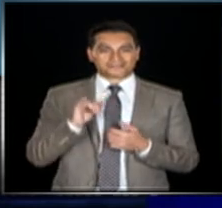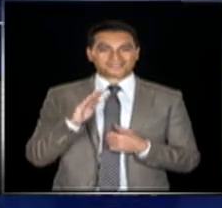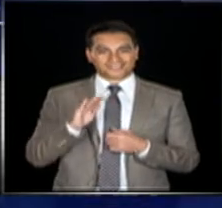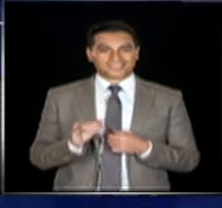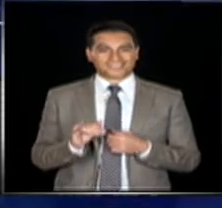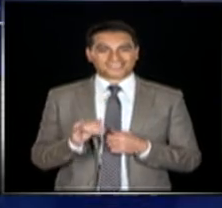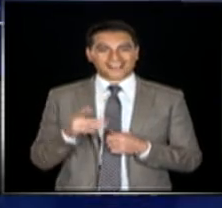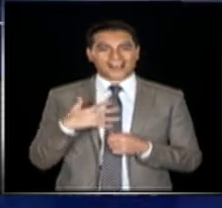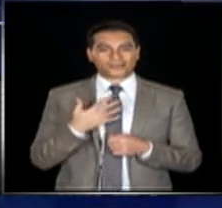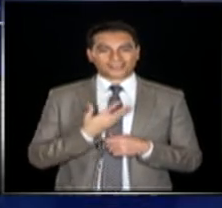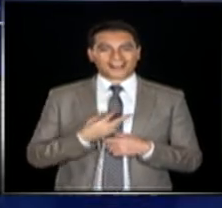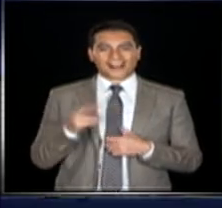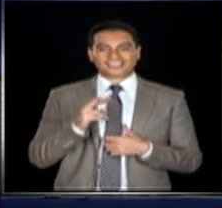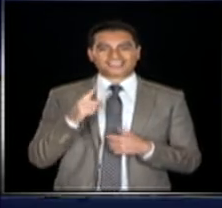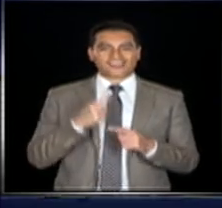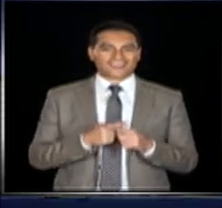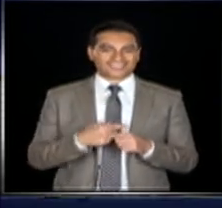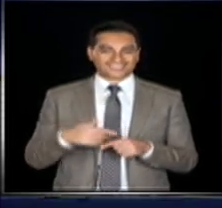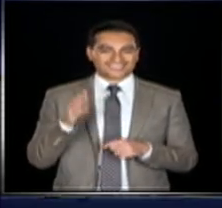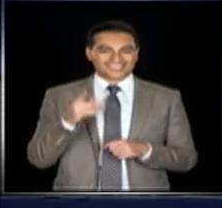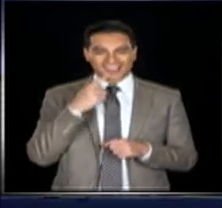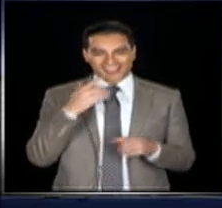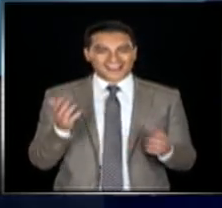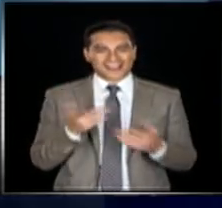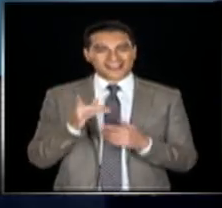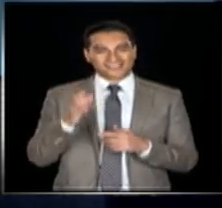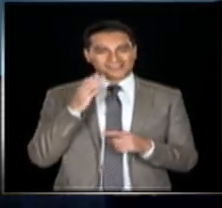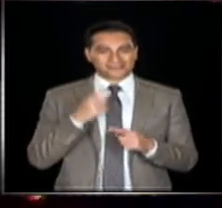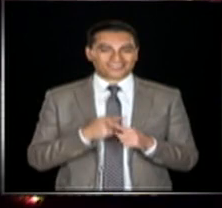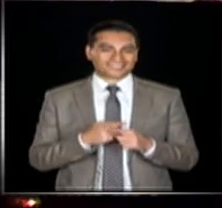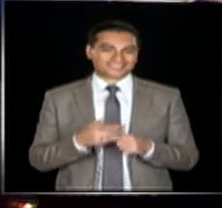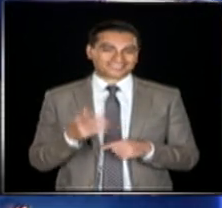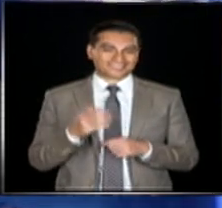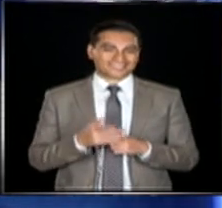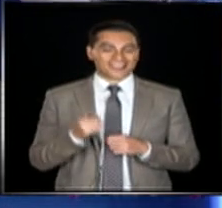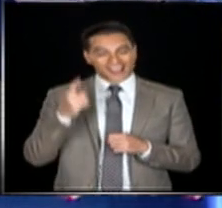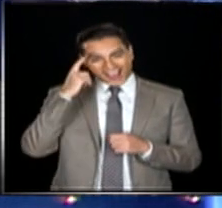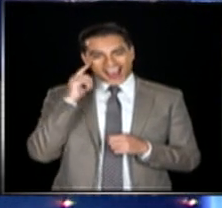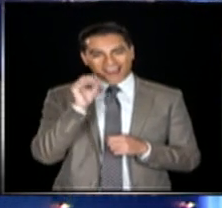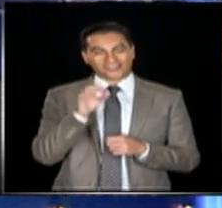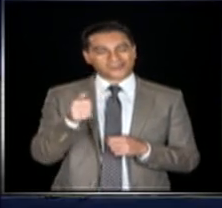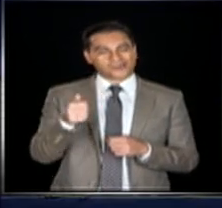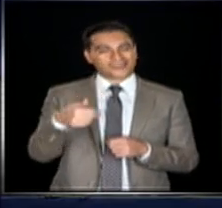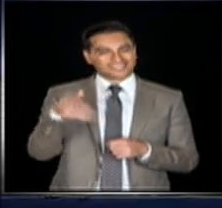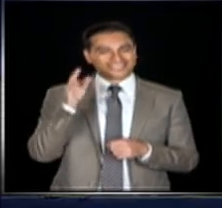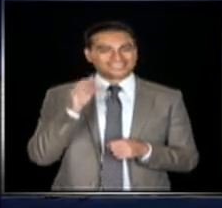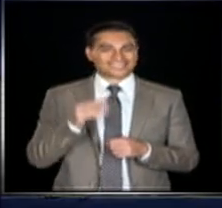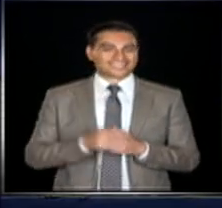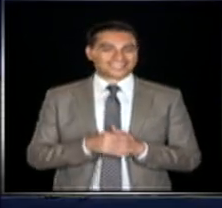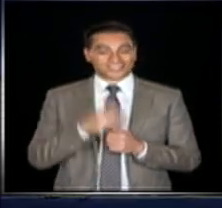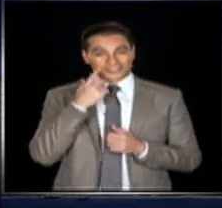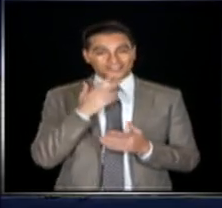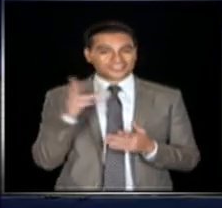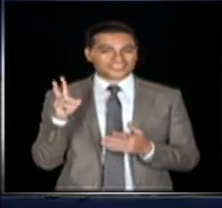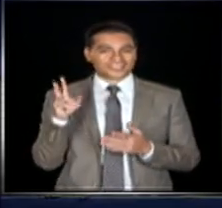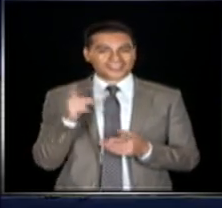ميسي. عايز اريحك، الاثنين غلط. اجابة خاطئة. كويس انك عارفاهم طبعا، خدت الاثنين